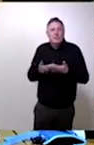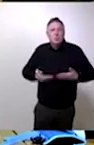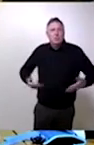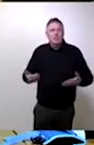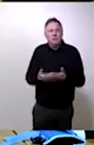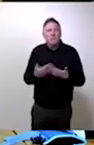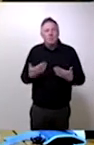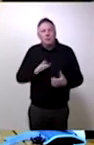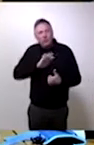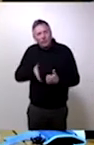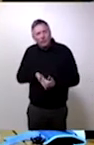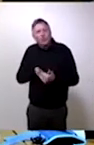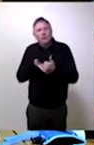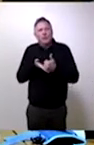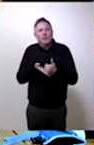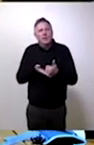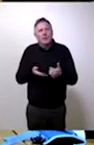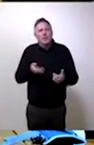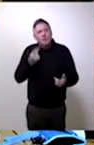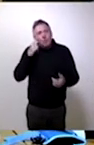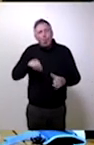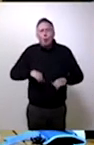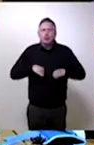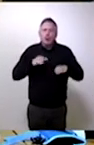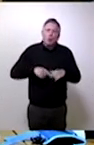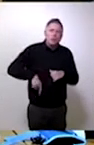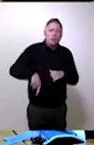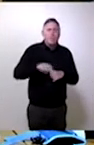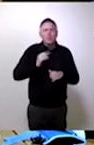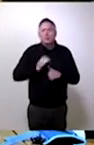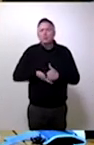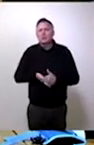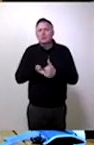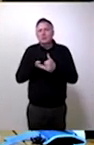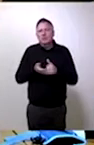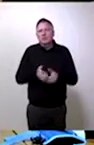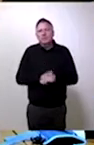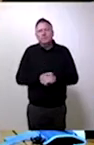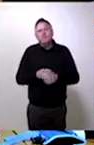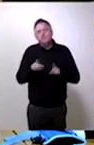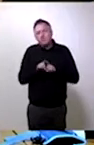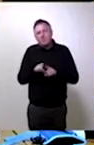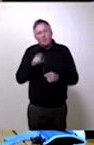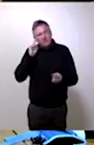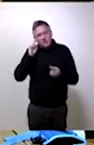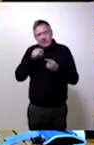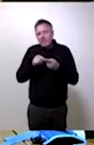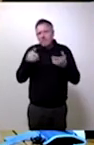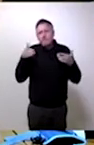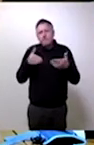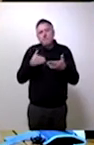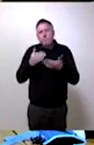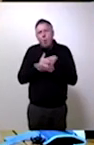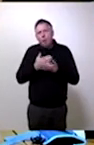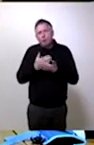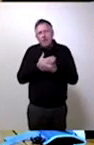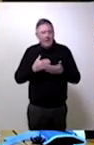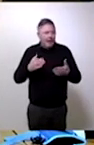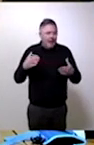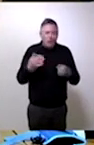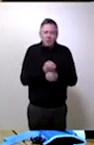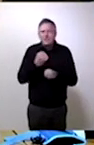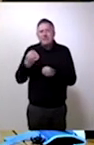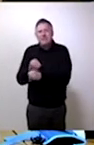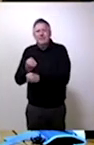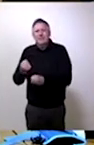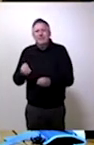un soutien très fort pour les jeunes actuellement et aussi pour pouvoir aboutir à des projets qui sont